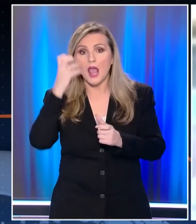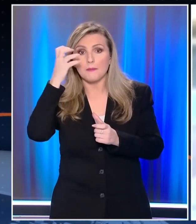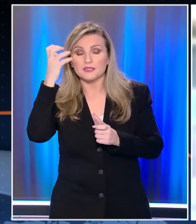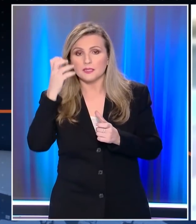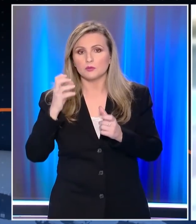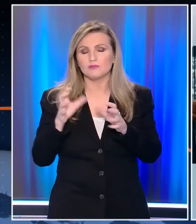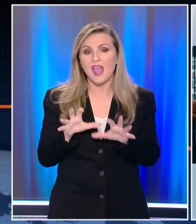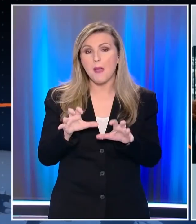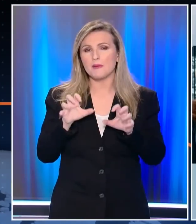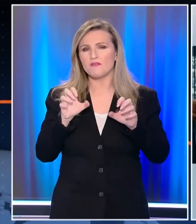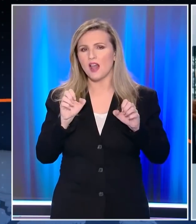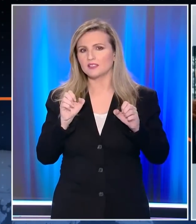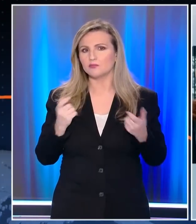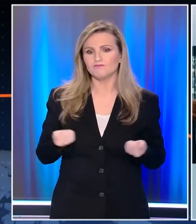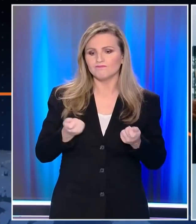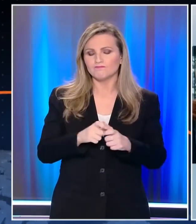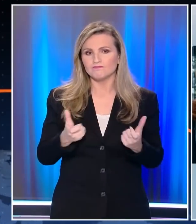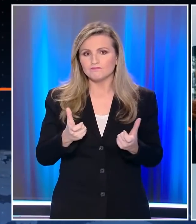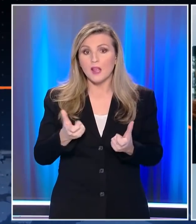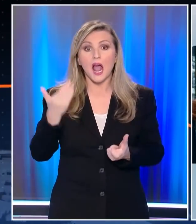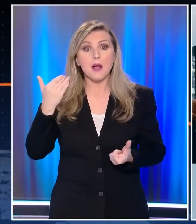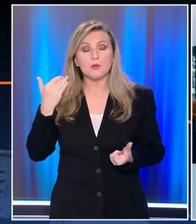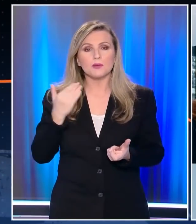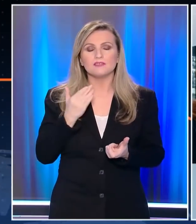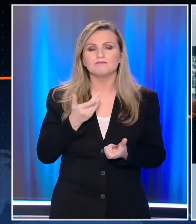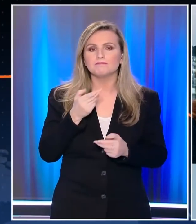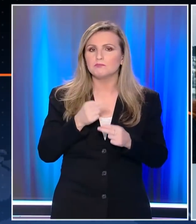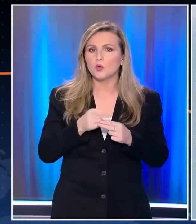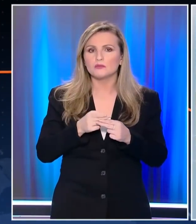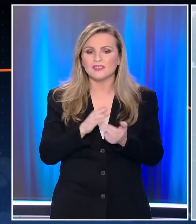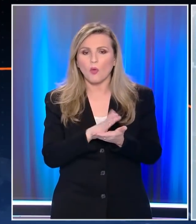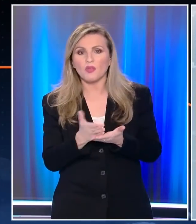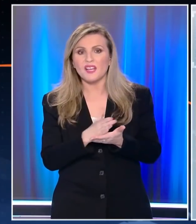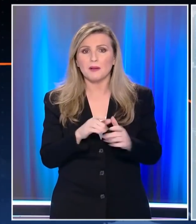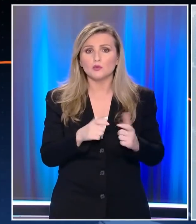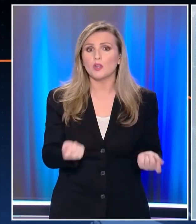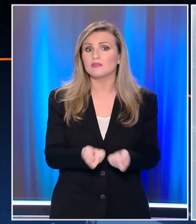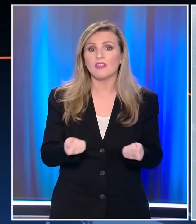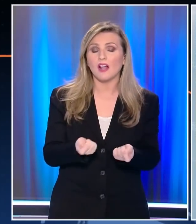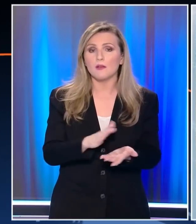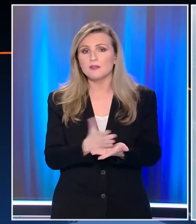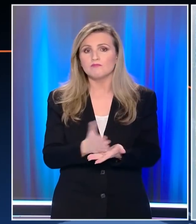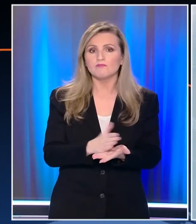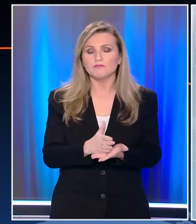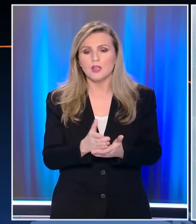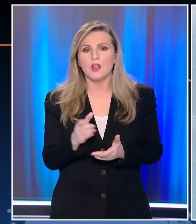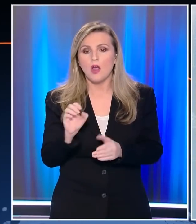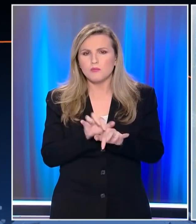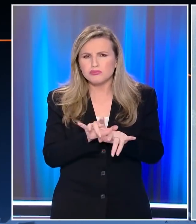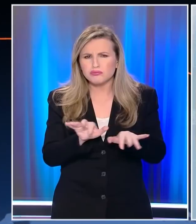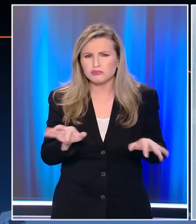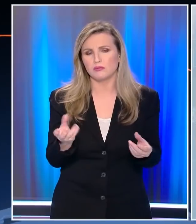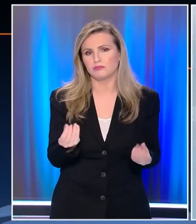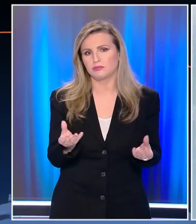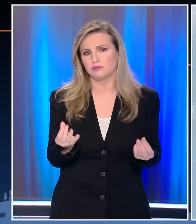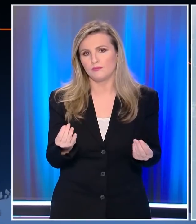τη λειτουργία των σχολείων. Τι θα γινόταν με τα σχολεία ήταν πάντα ένα πολύ σημαντικό δίλημα. Η διασπορά είναι πάρα πολύ μεγάλη, ναι. Και αυτός ήταν ο